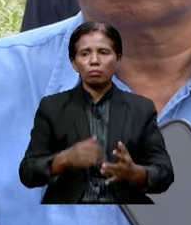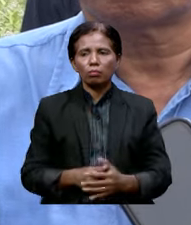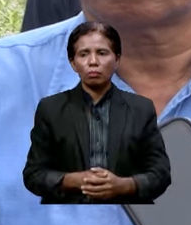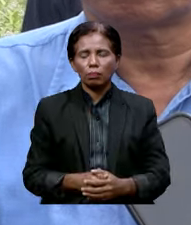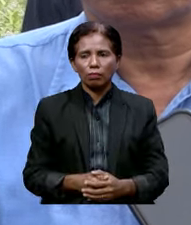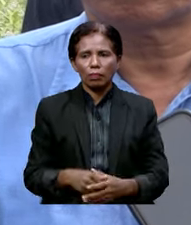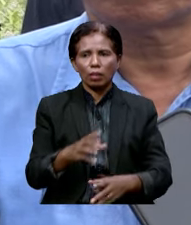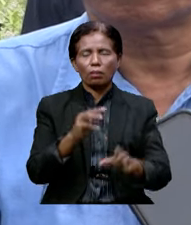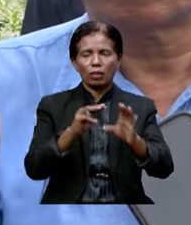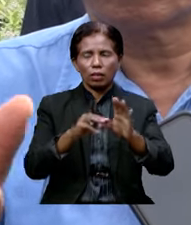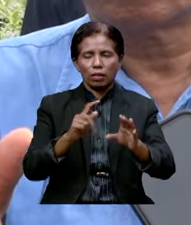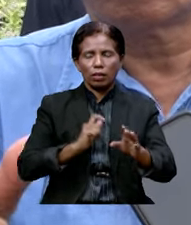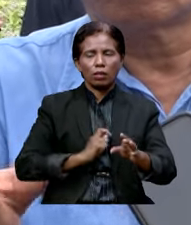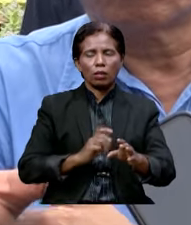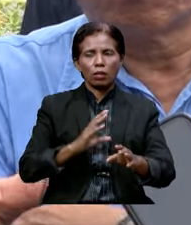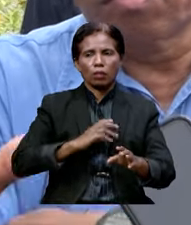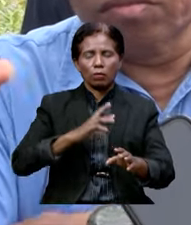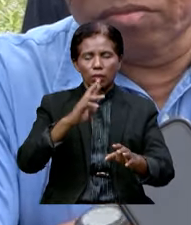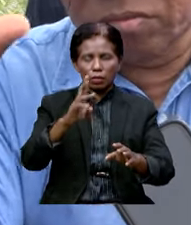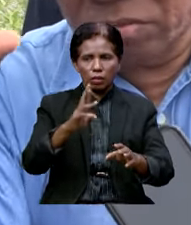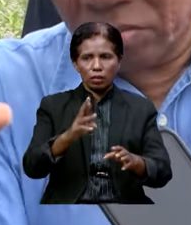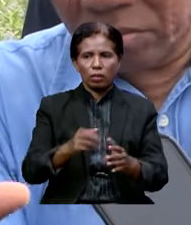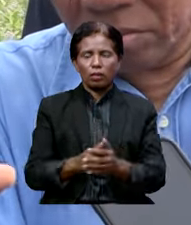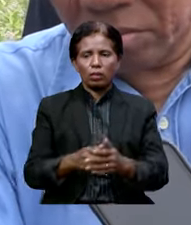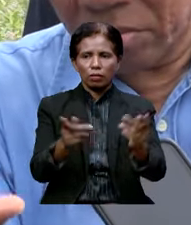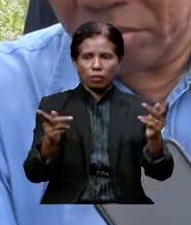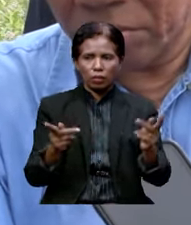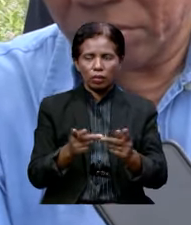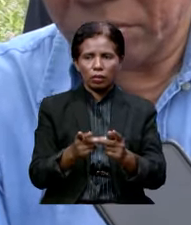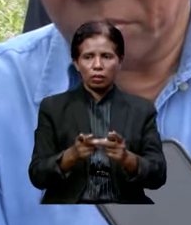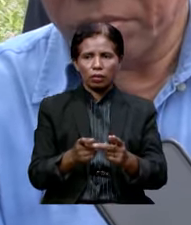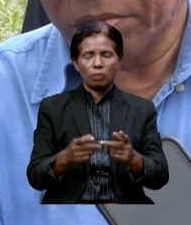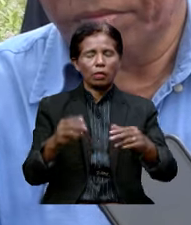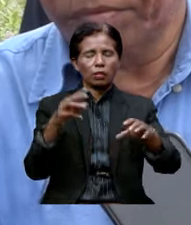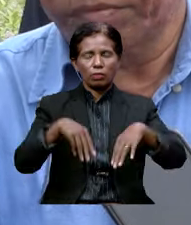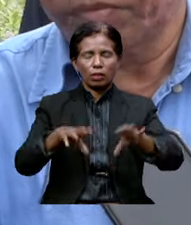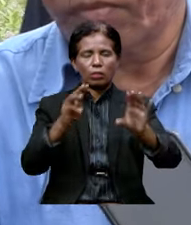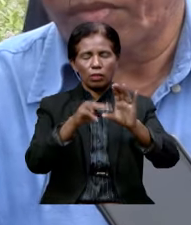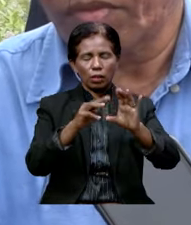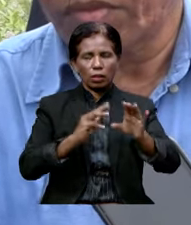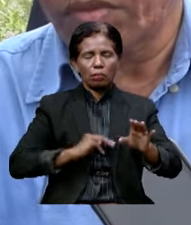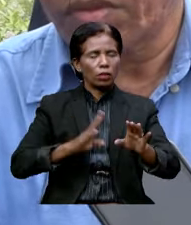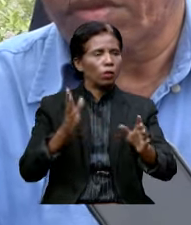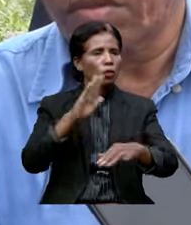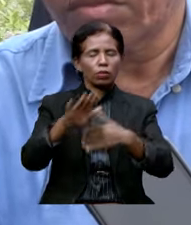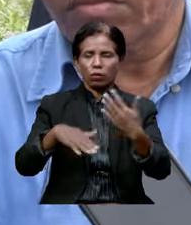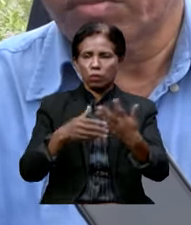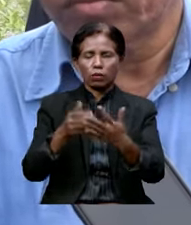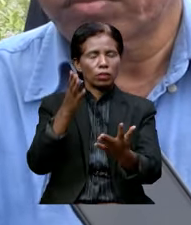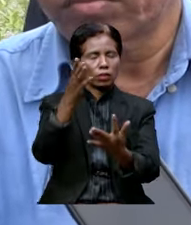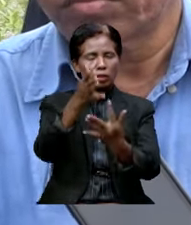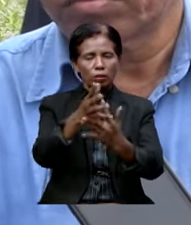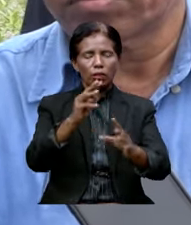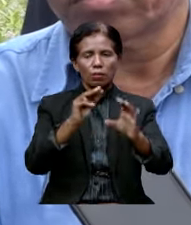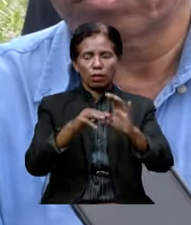Mercado Komoro sernebe mak iha laran, tama iha laran, sernebe mak fating iha laran laya, mai hotu Mercado Manlio. Hotu tama hotu iha Mercado Manlio